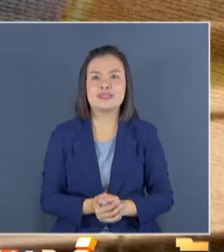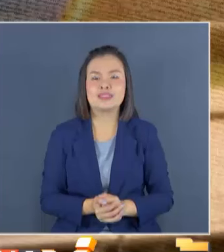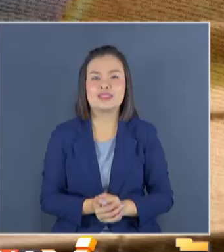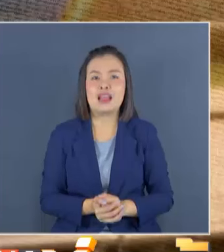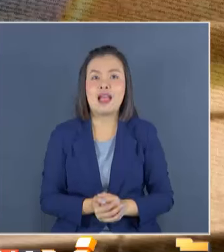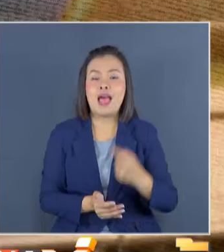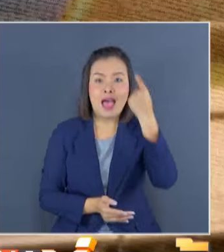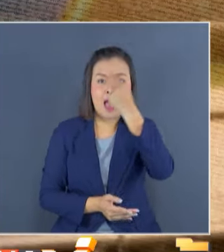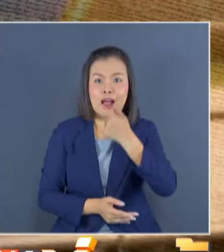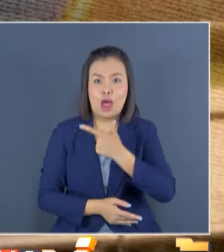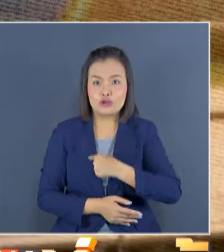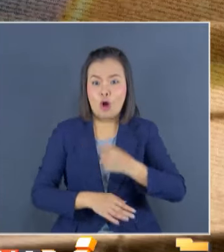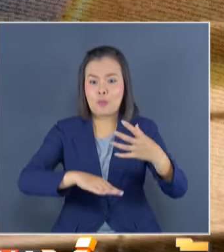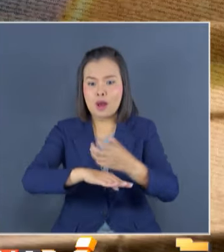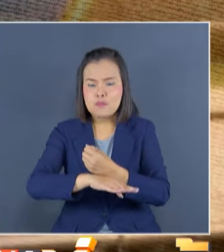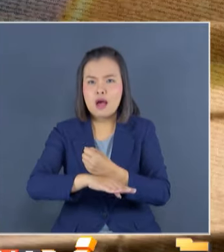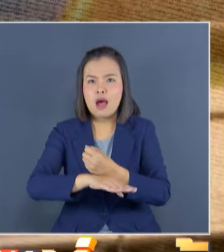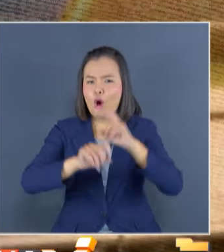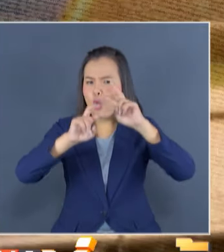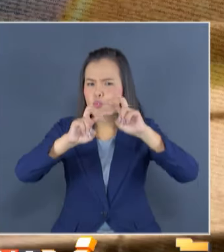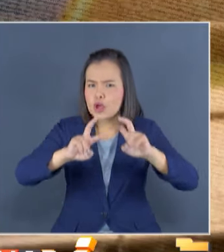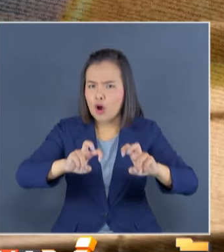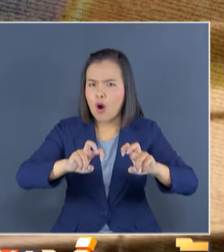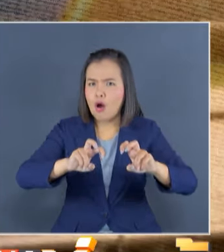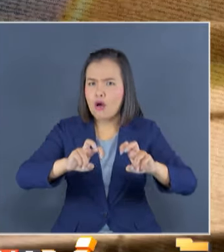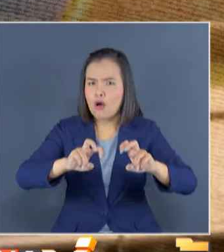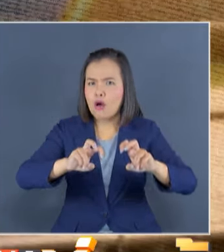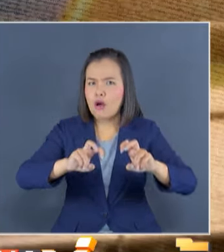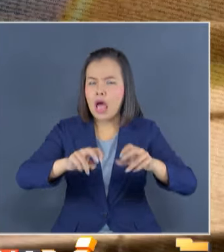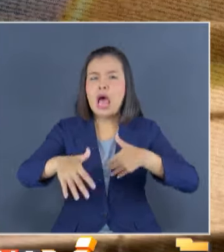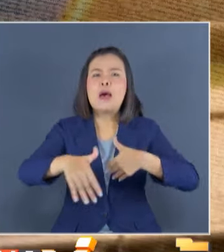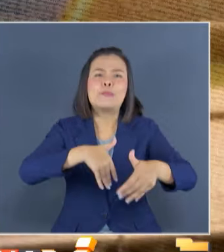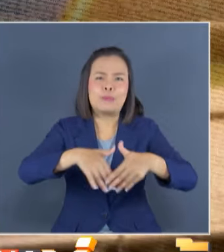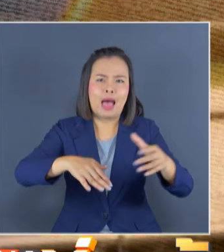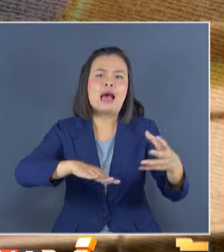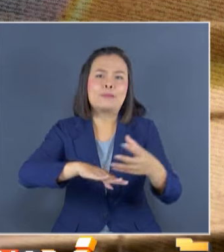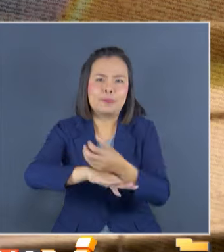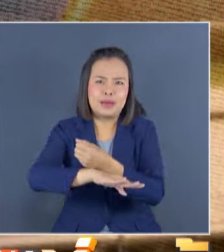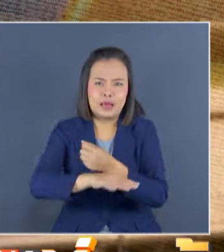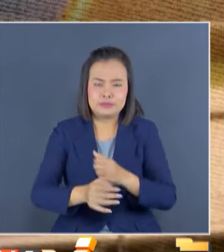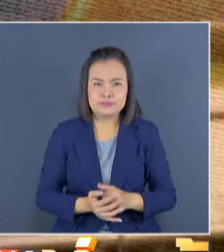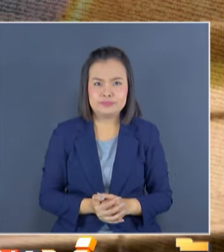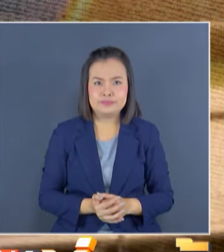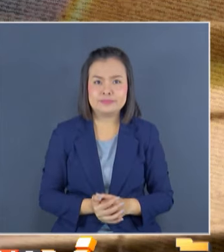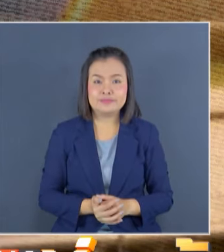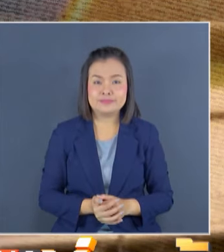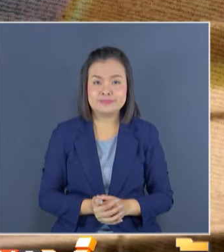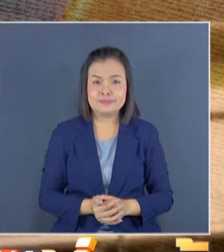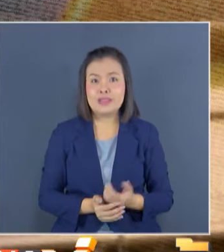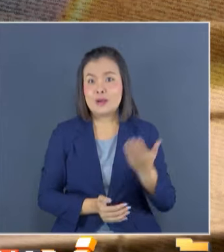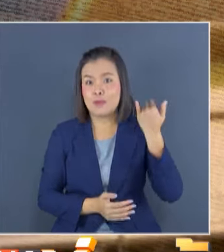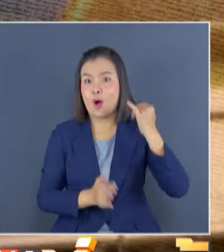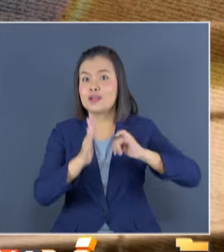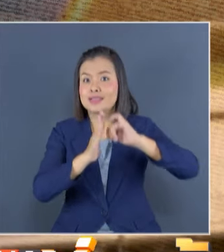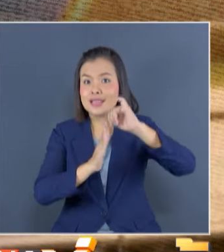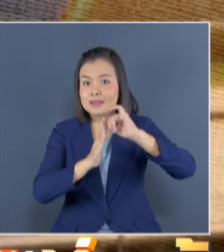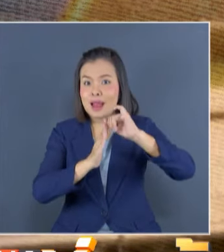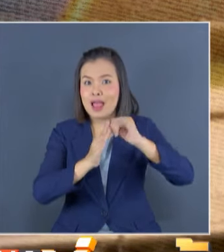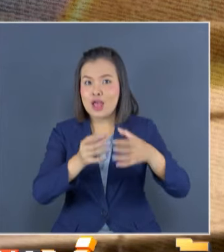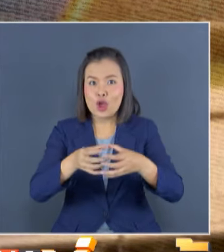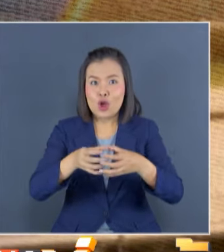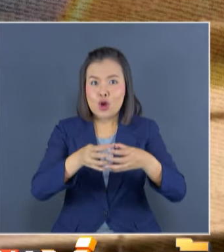องก็วิเคราะห์กันไปต่างๆนานาโดยเฉพาะประเด็นสำคัญก็คือ การเมืองท้องถิ่น การเมืองท้องถิ่นไปจนถึงในเมื่อเดิมเนี่ยเชียงใหม่เนี่ยมันเป็นด